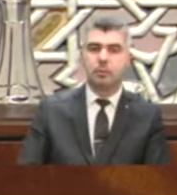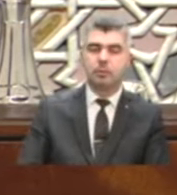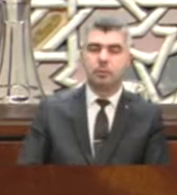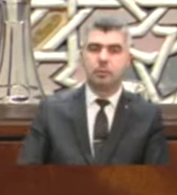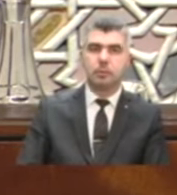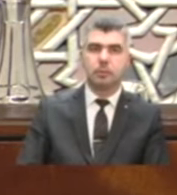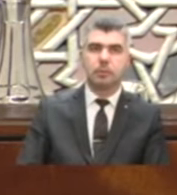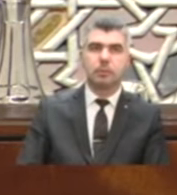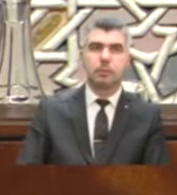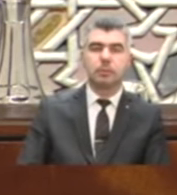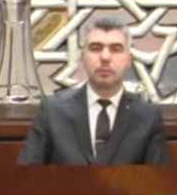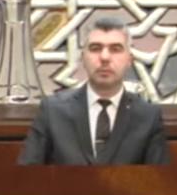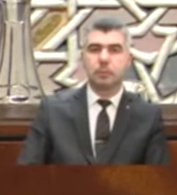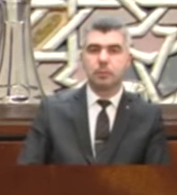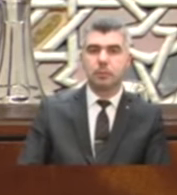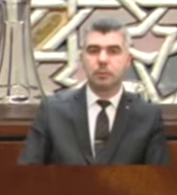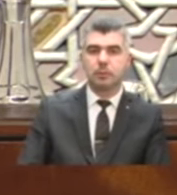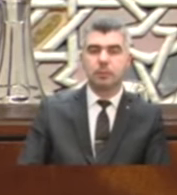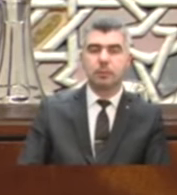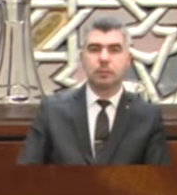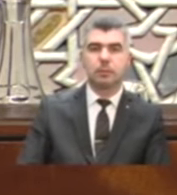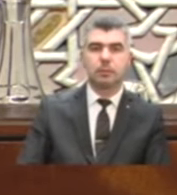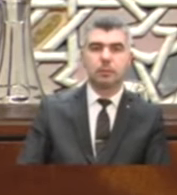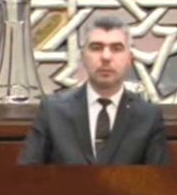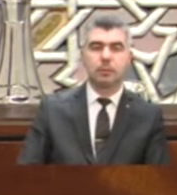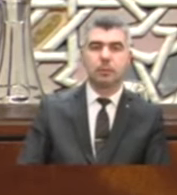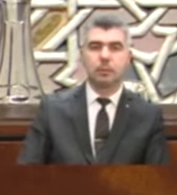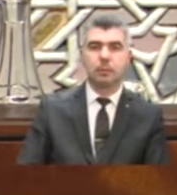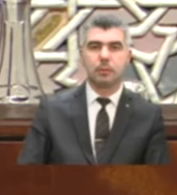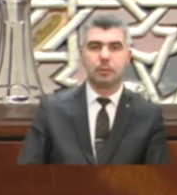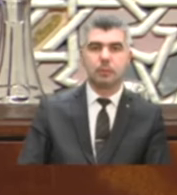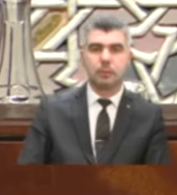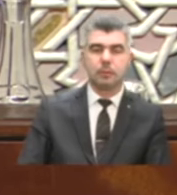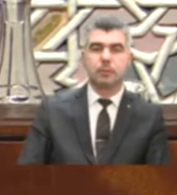كاينين سي زهو تفضل.